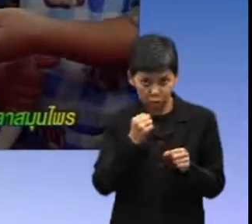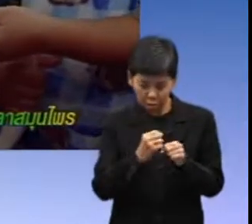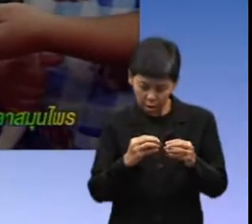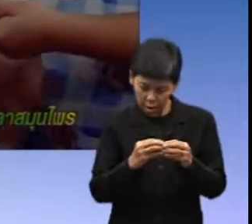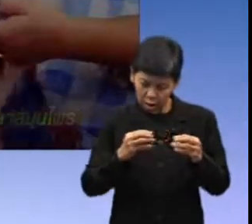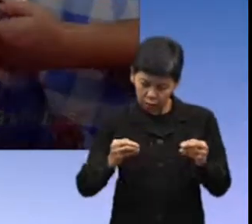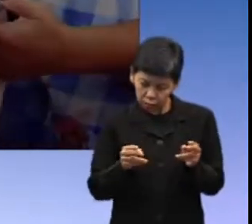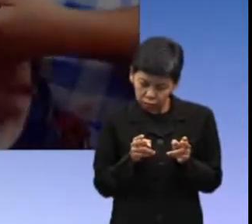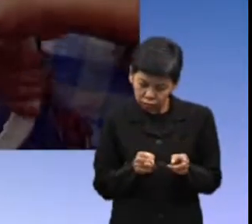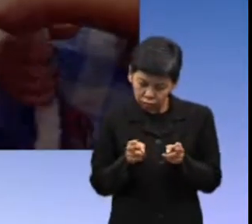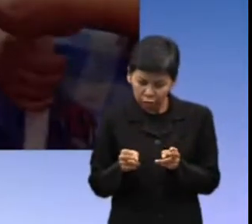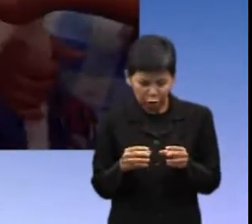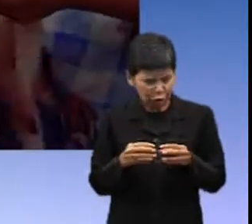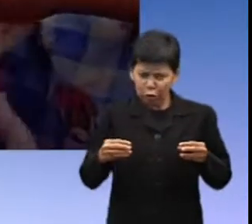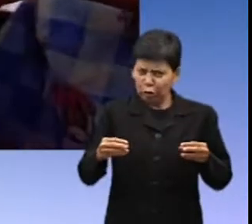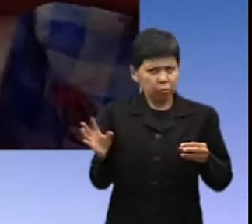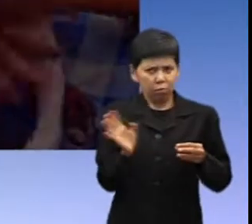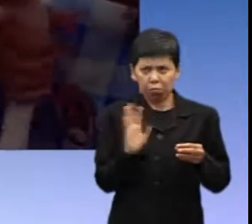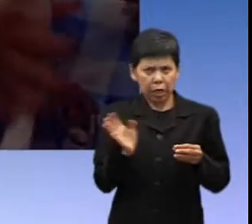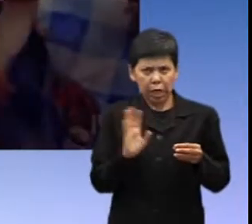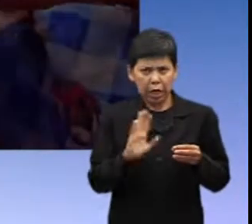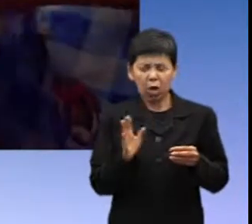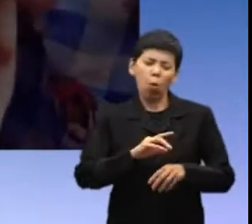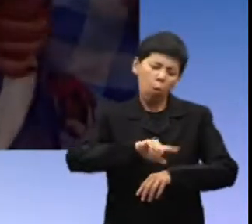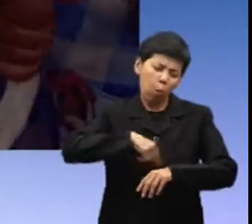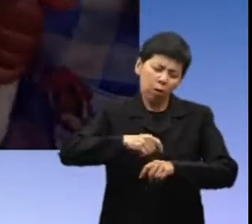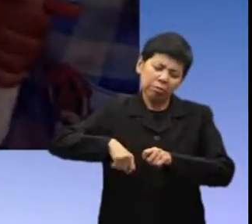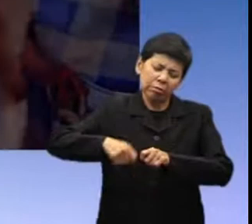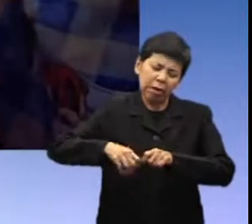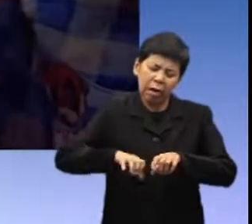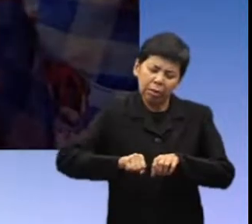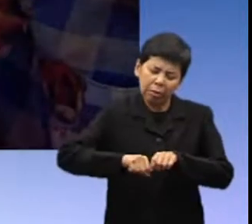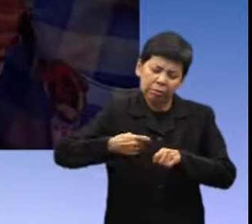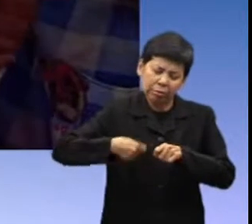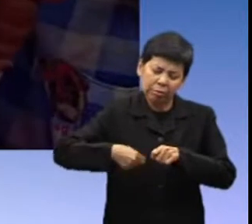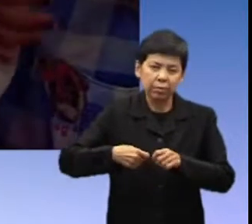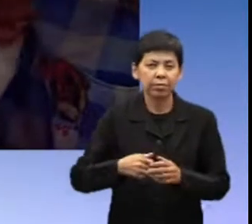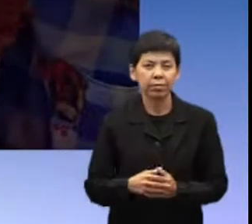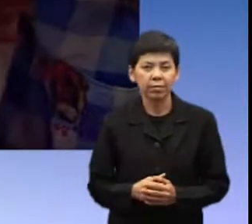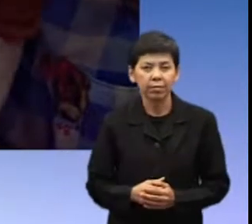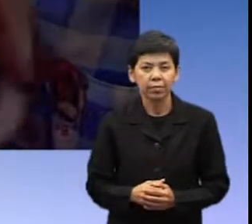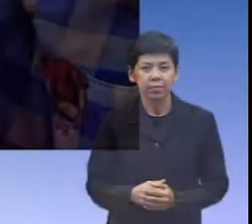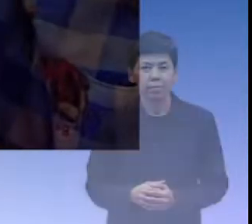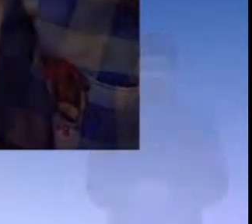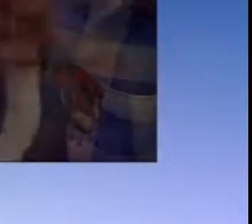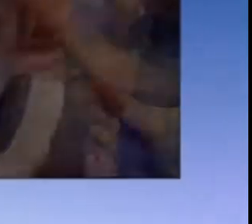พยายามให้ได้ท่อนขนาดพอเหมาะไม่ใหญ่จนเกินไปเพราะจะเสียเวลาในการไล่ไส้ตอนมัดครับ